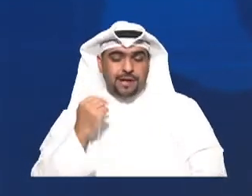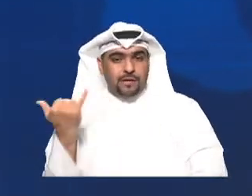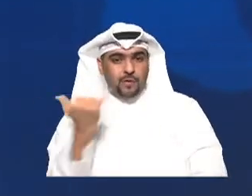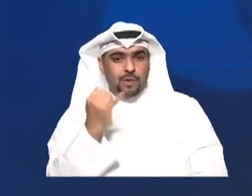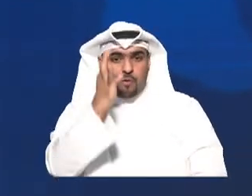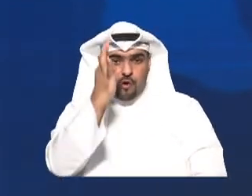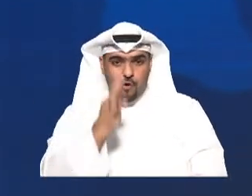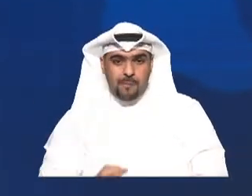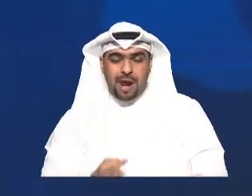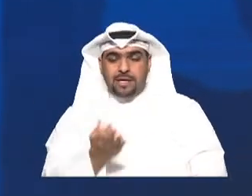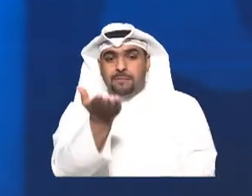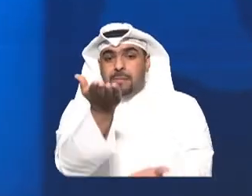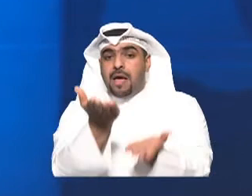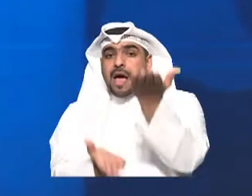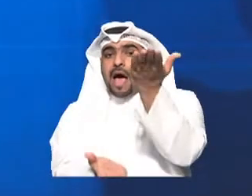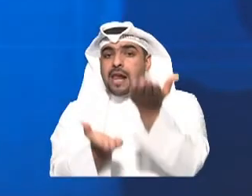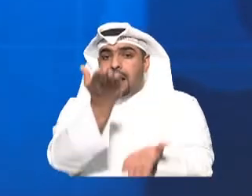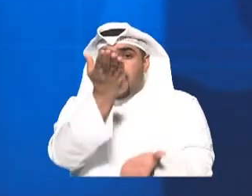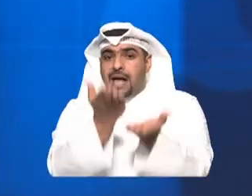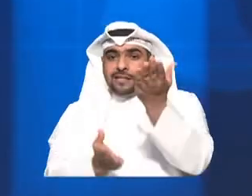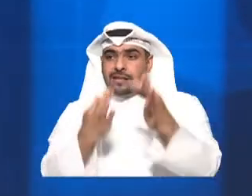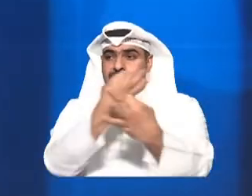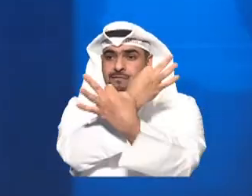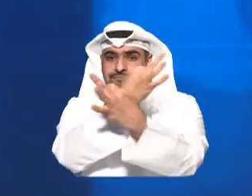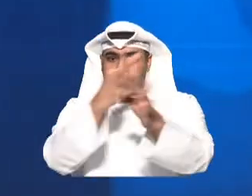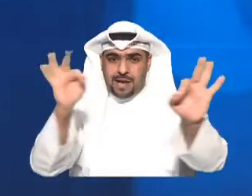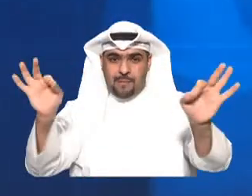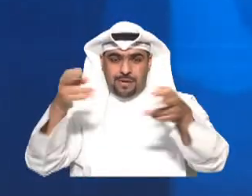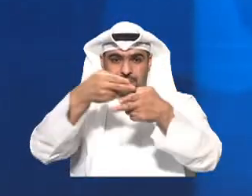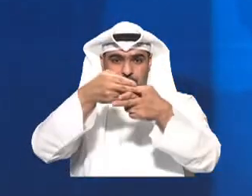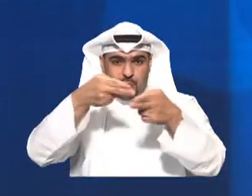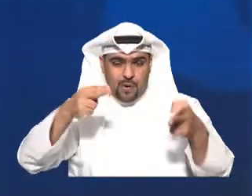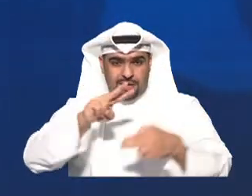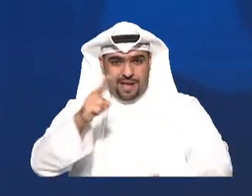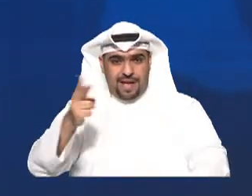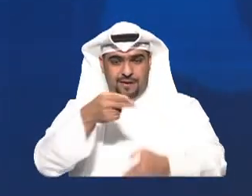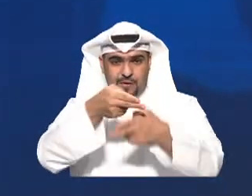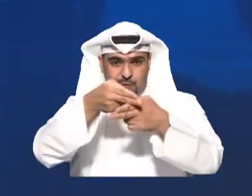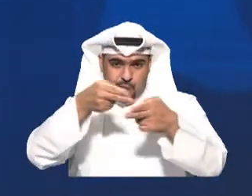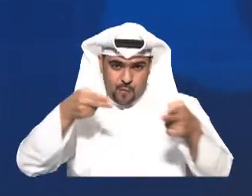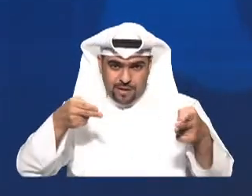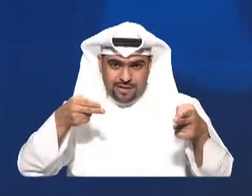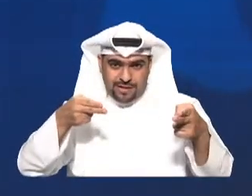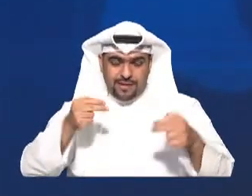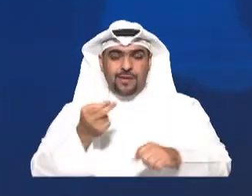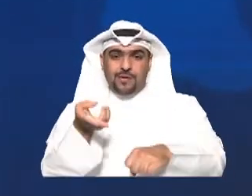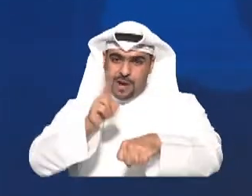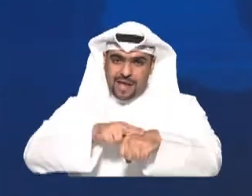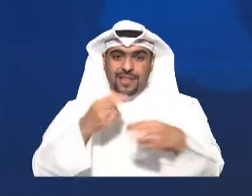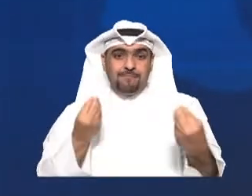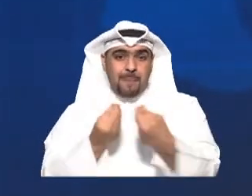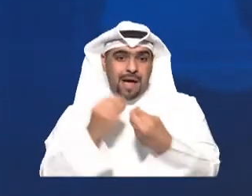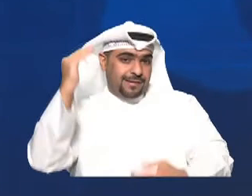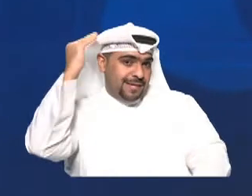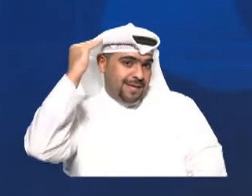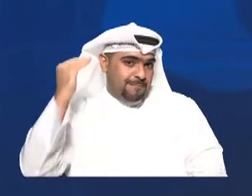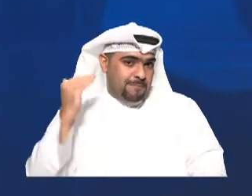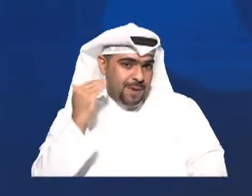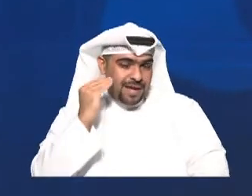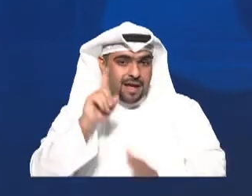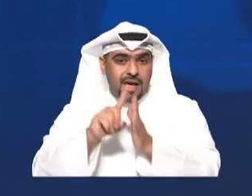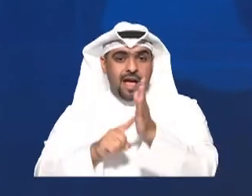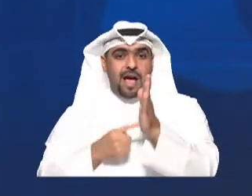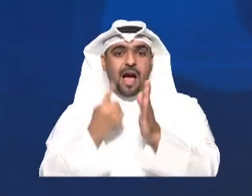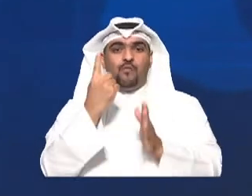العدل وتحقيق مصالح المتقاضين. وعن شمول الدفعة على عدد من القاضيات، ذكر أن تجربة عمل